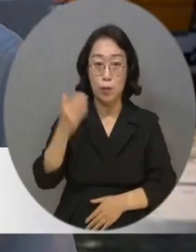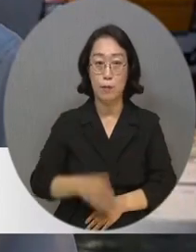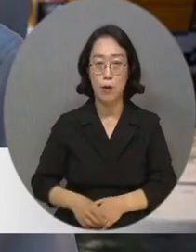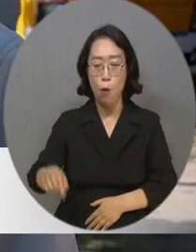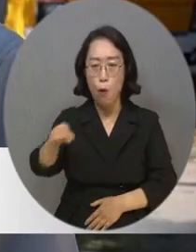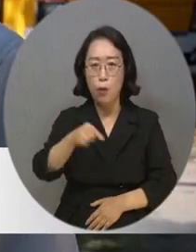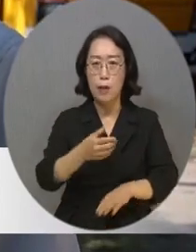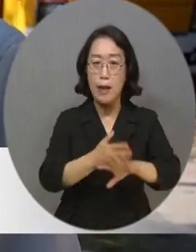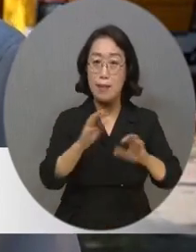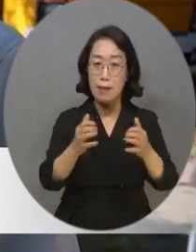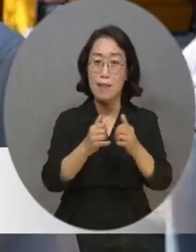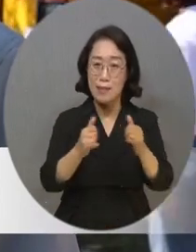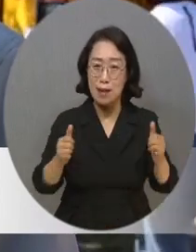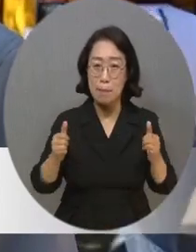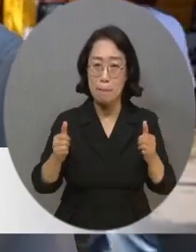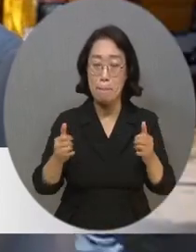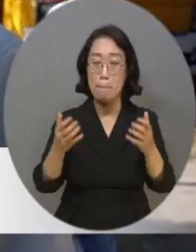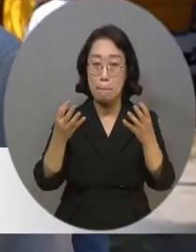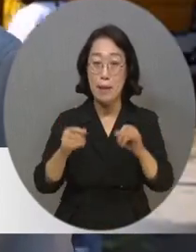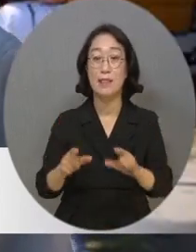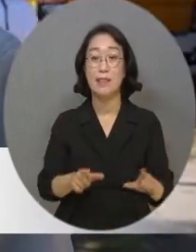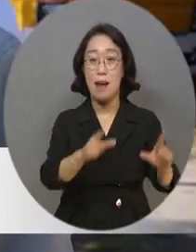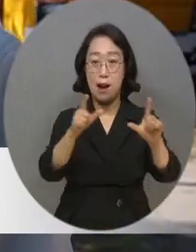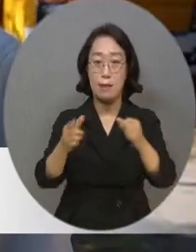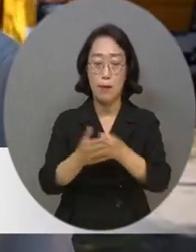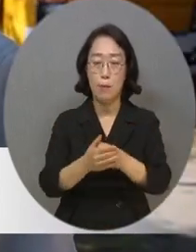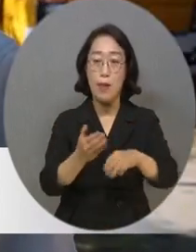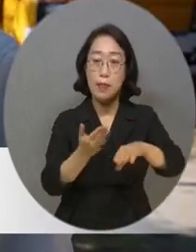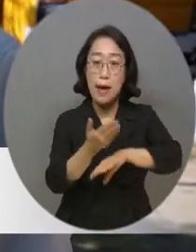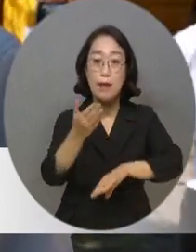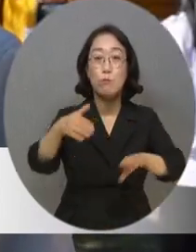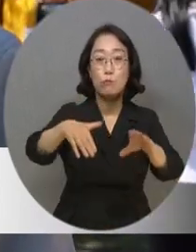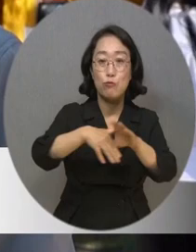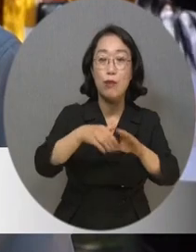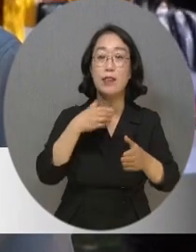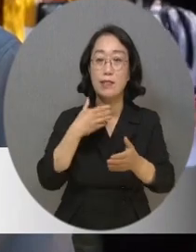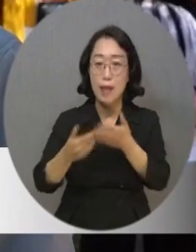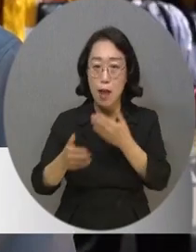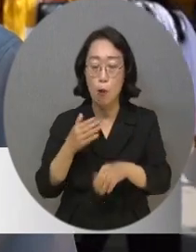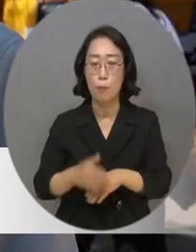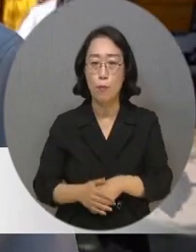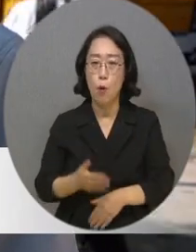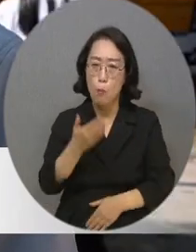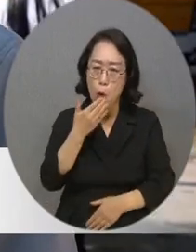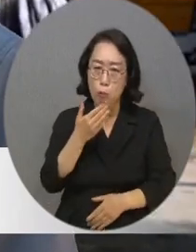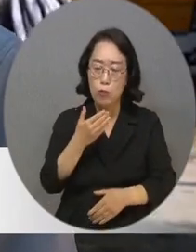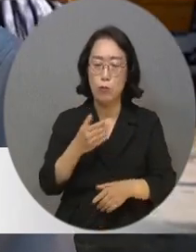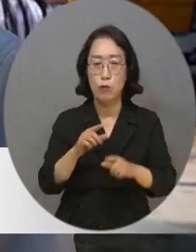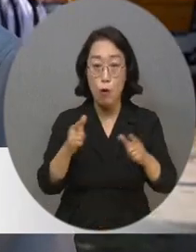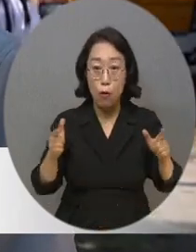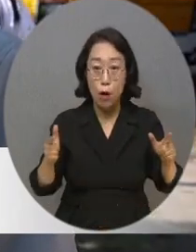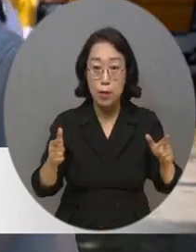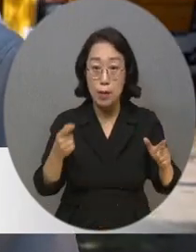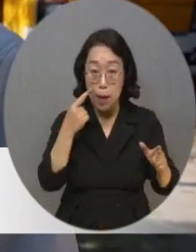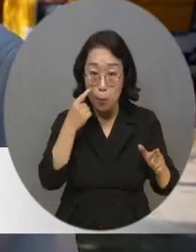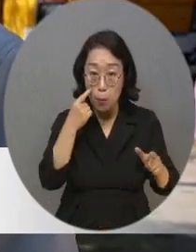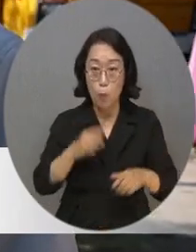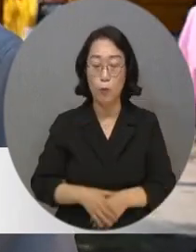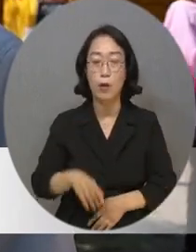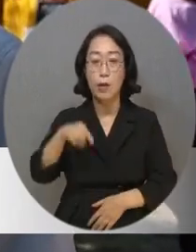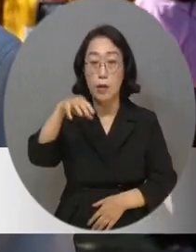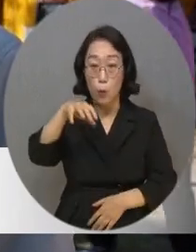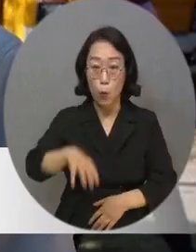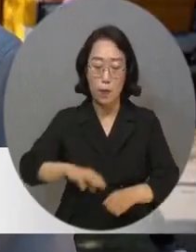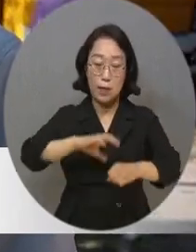이주민들이 많기 때문에 다문화를 느끼기도 하고 또 외국의 여러 농특산물도 함께 만날 수 있어서 우리